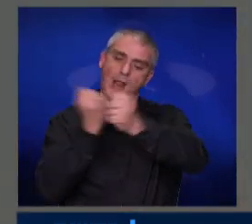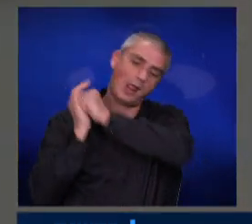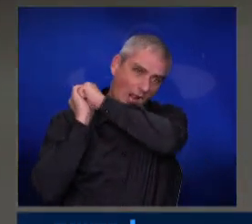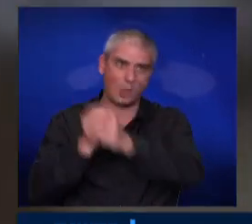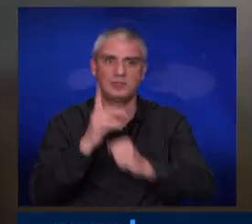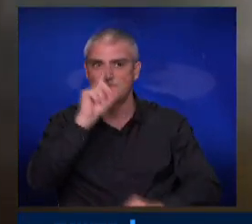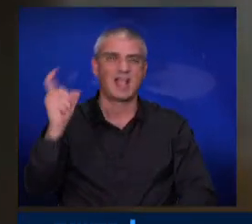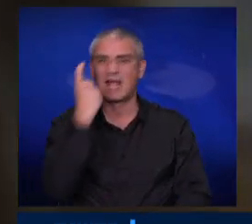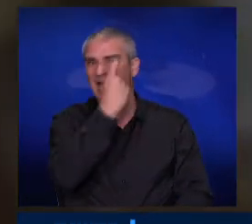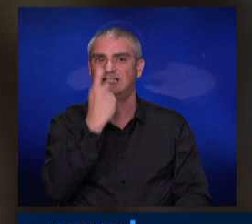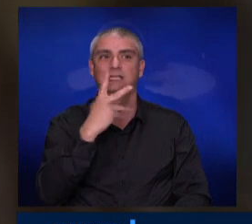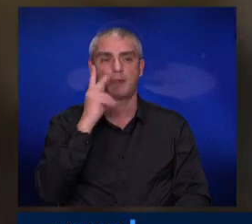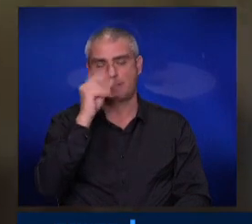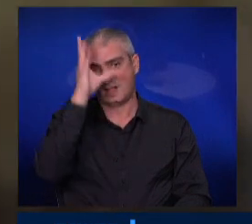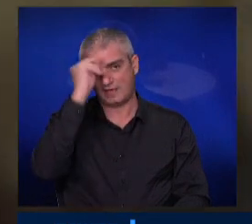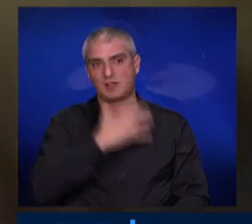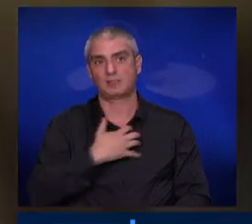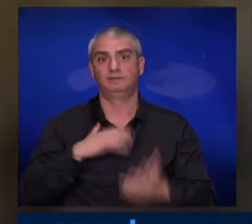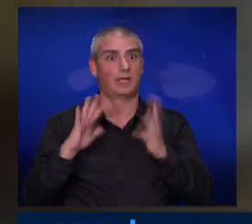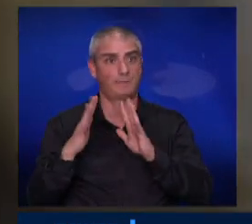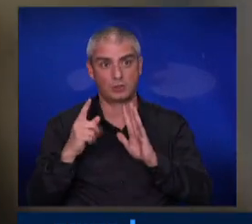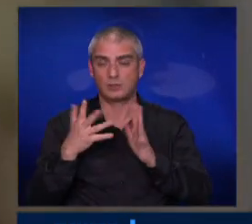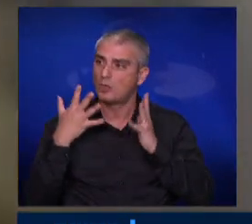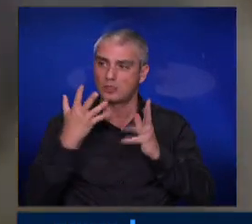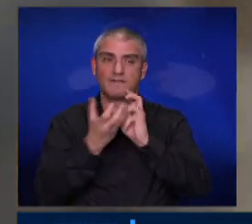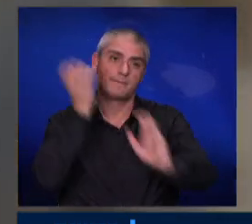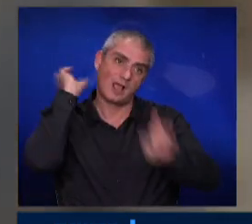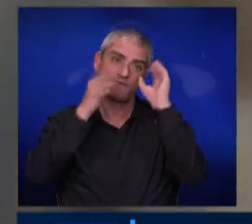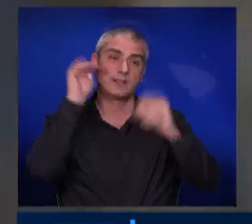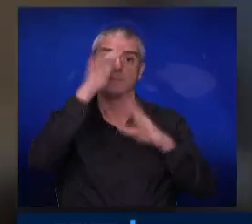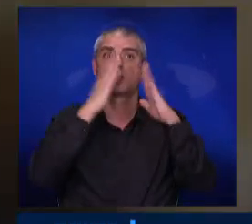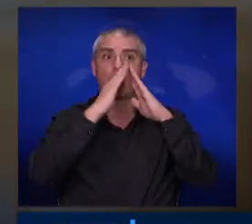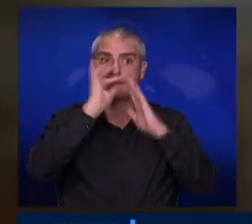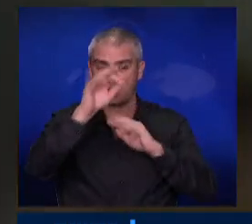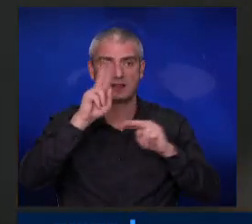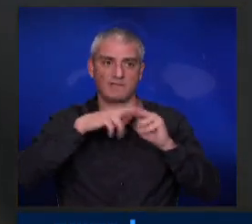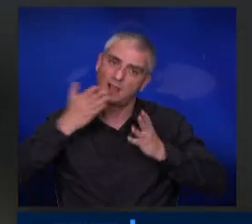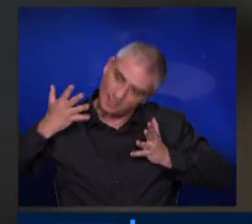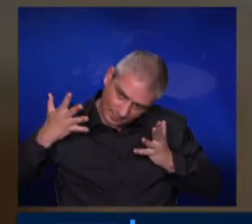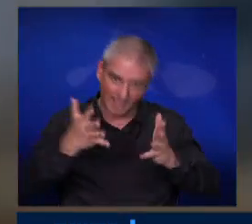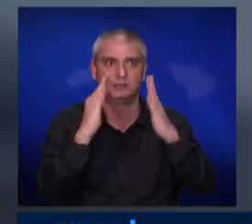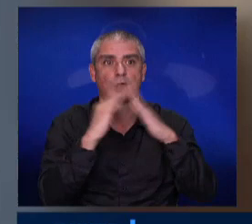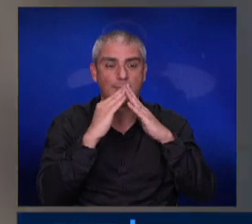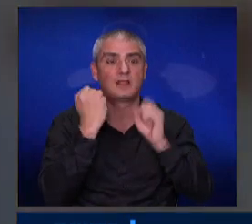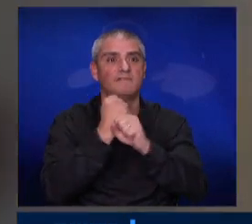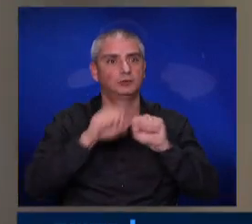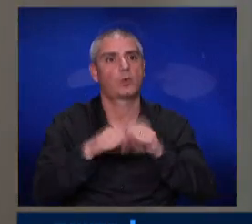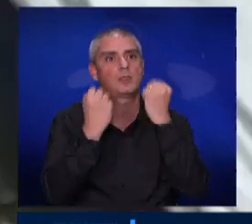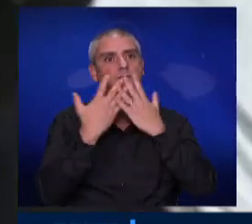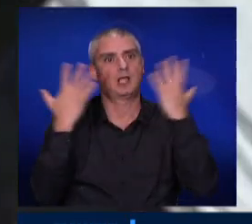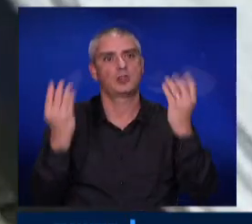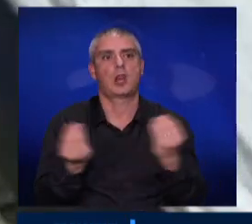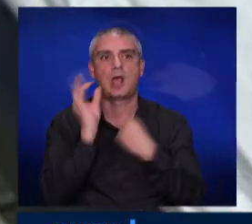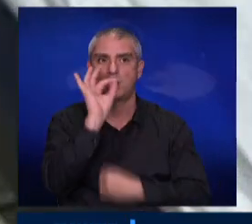פלפל. הגבר נפצע בינוני. התוקפים יידו אבנים לתוך הבית ואז נכנסו לתוכו וגרמו נזק רב